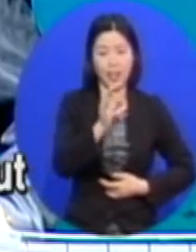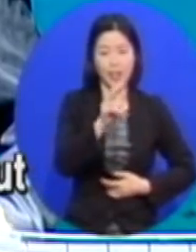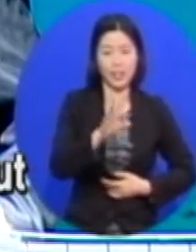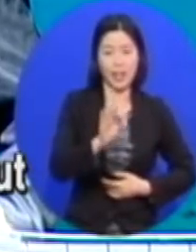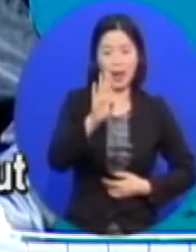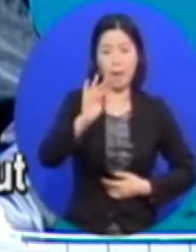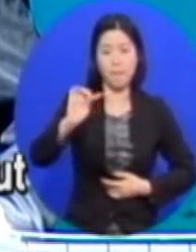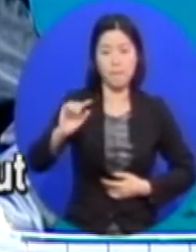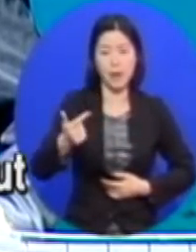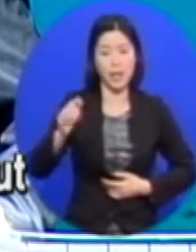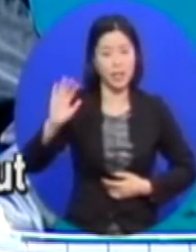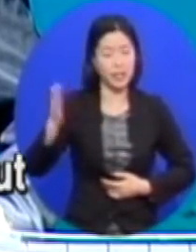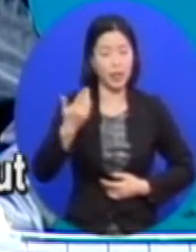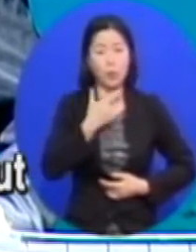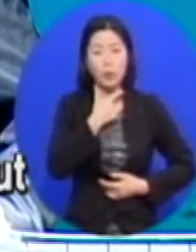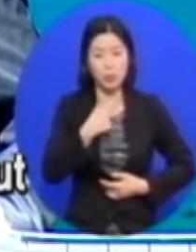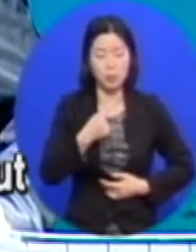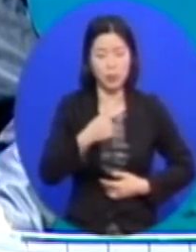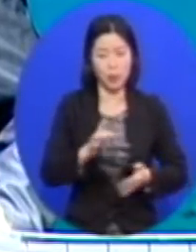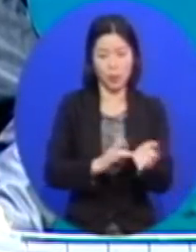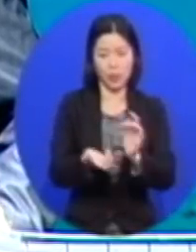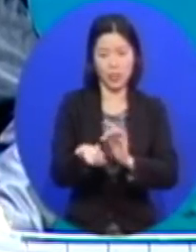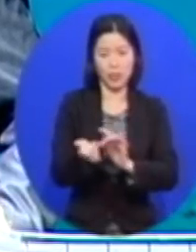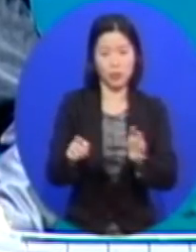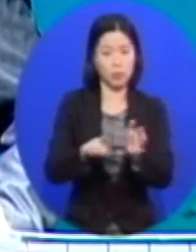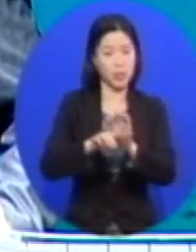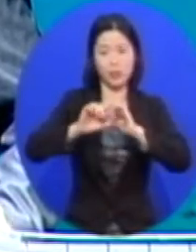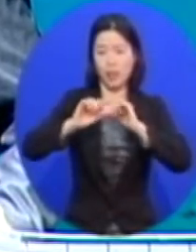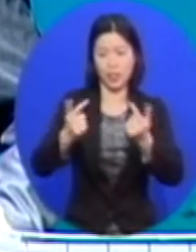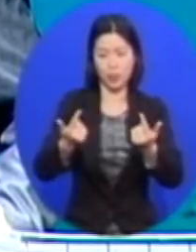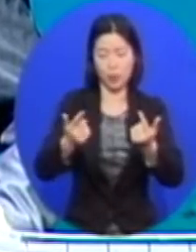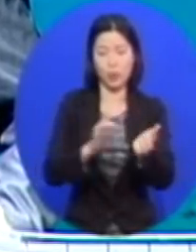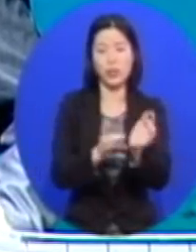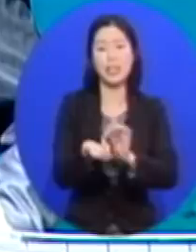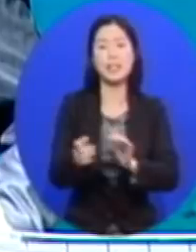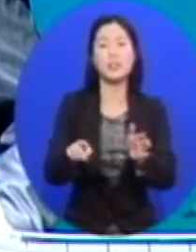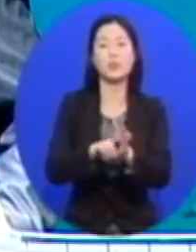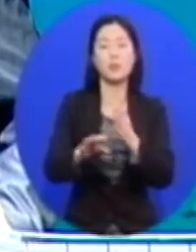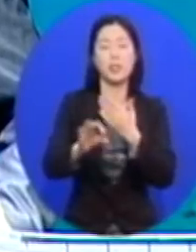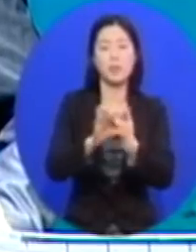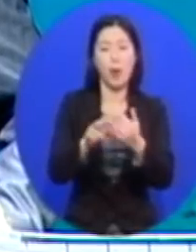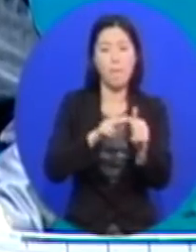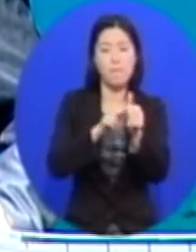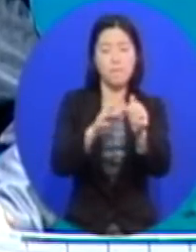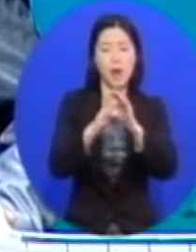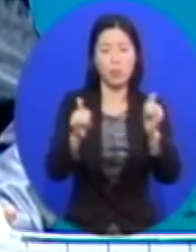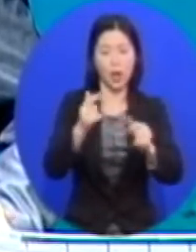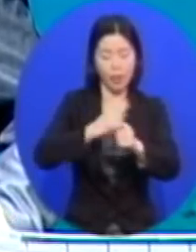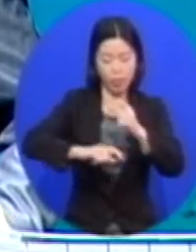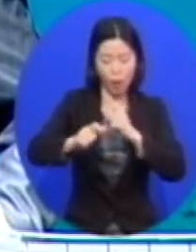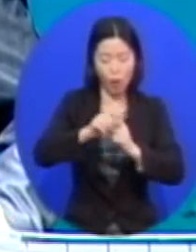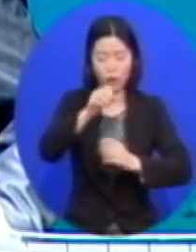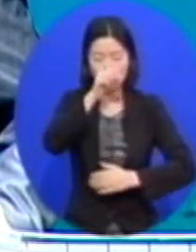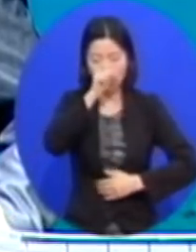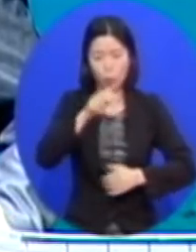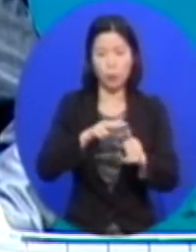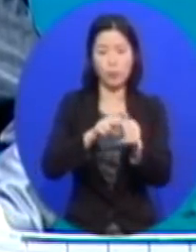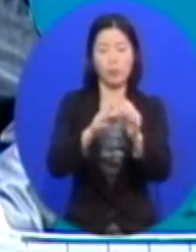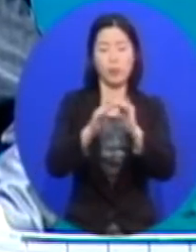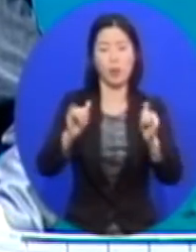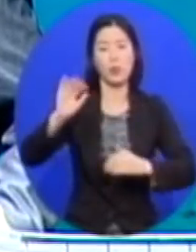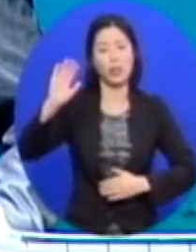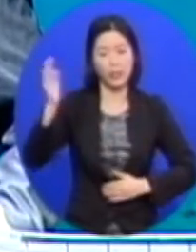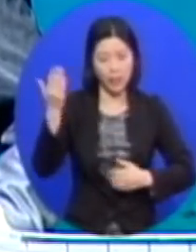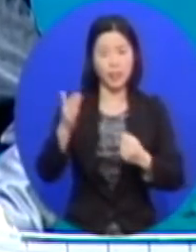싶어서 예수를 믿는 게 아니고 예수 믿으면 마부가 더 좋은 마부 가 되는 겁니다